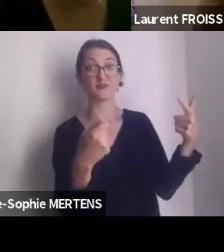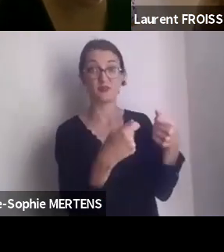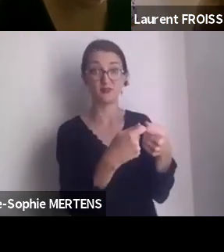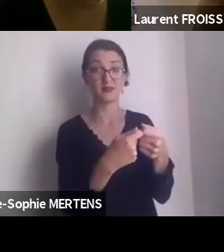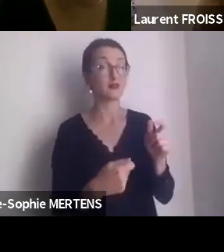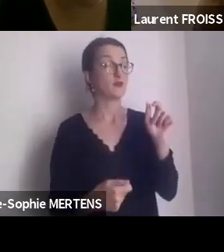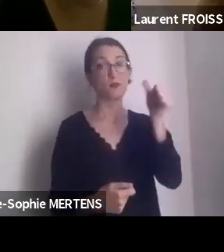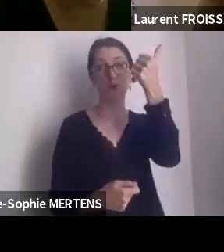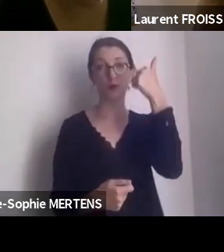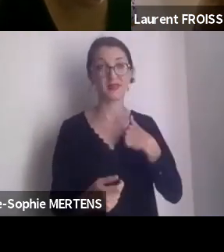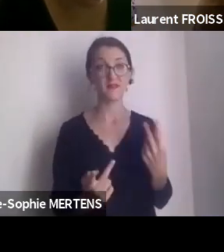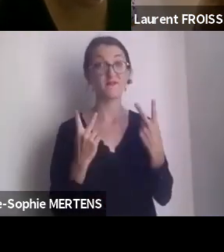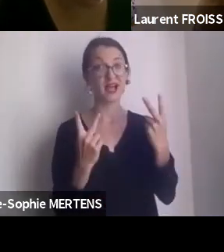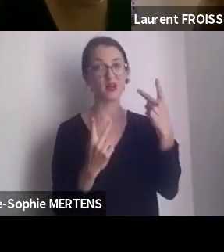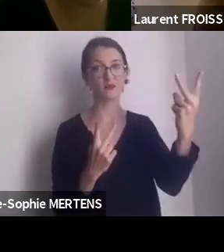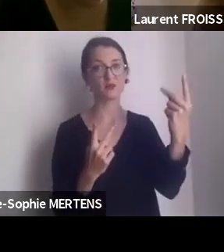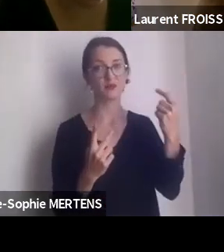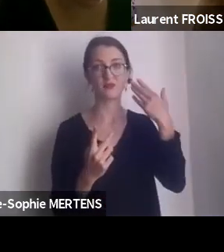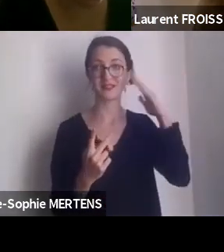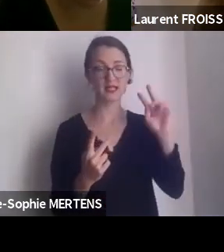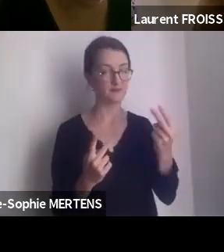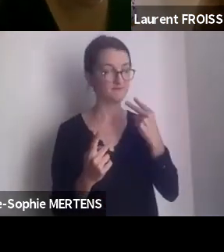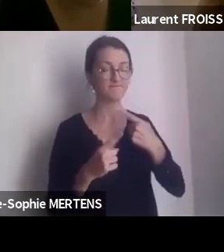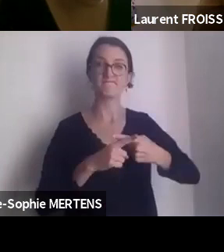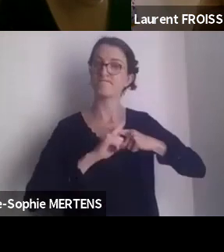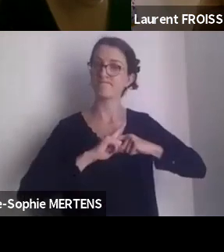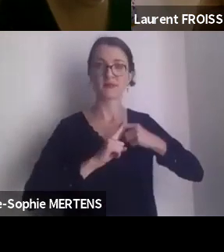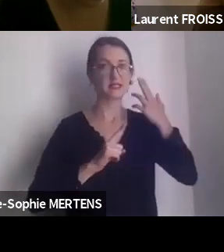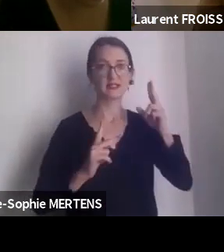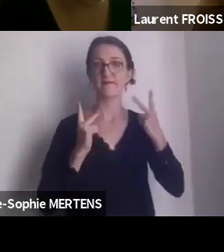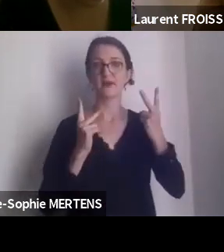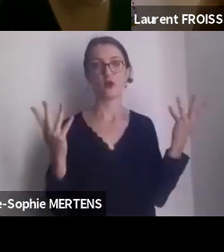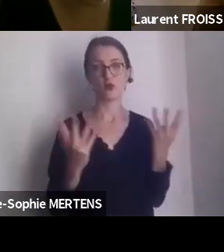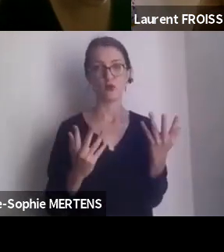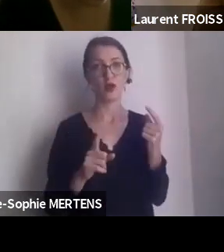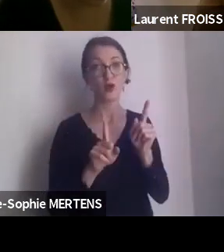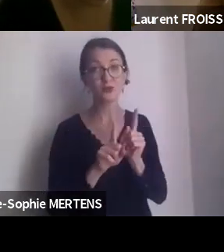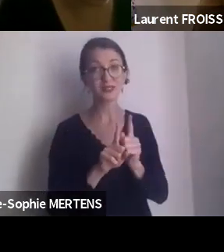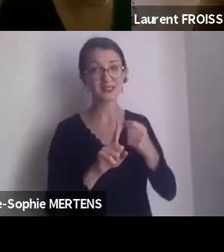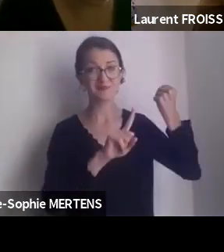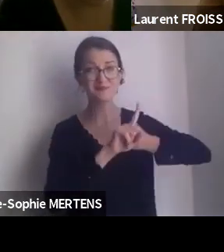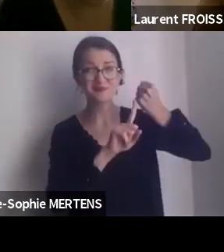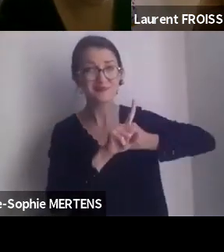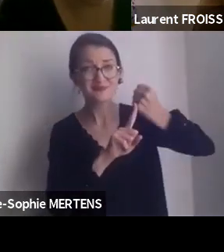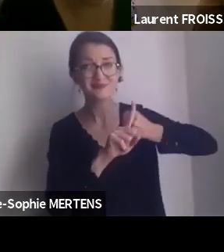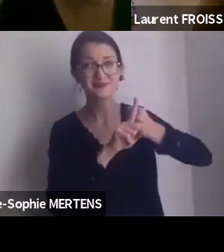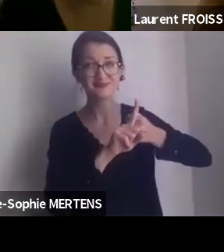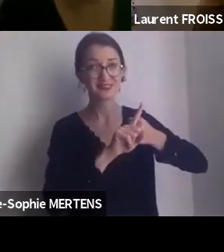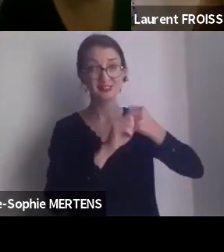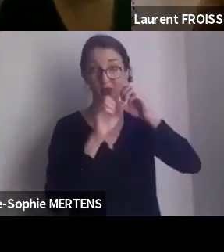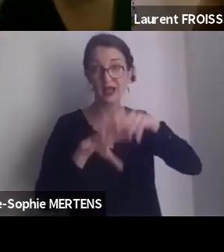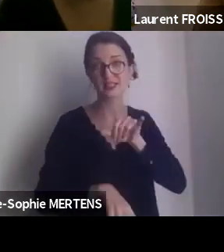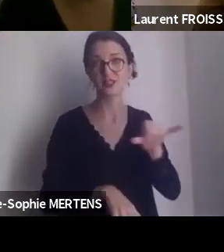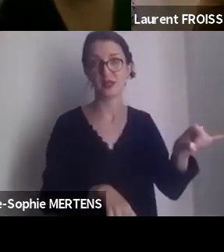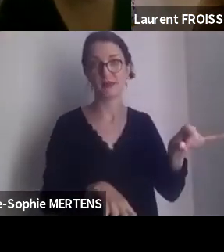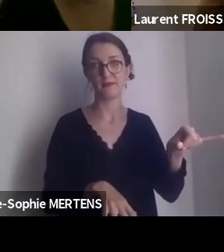apportez. Être persévérant. Mais être persévérant, c'est aussi se donner l'opportunité de se